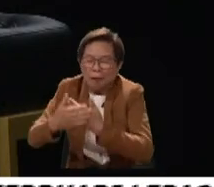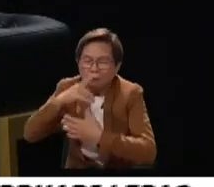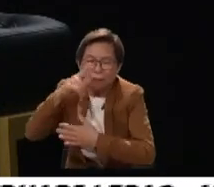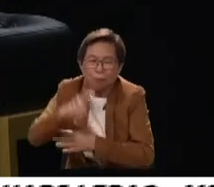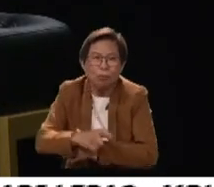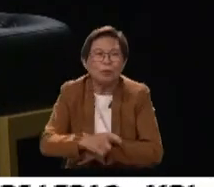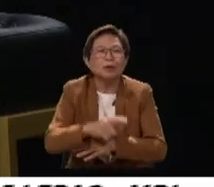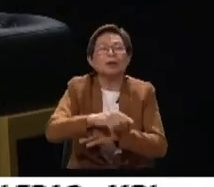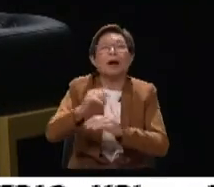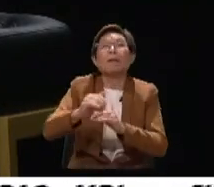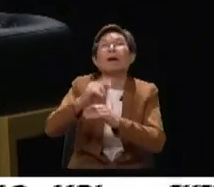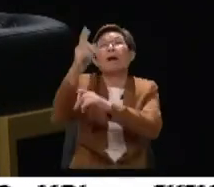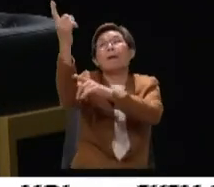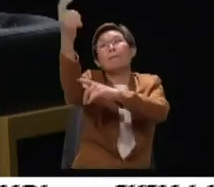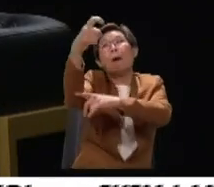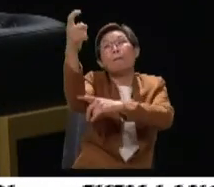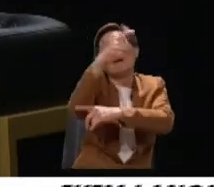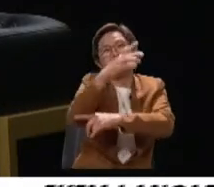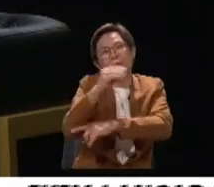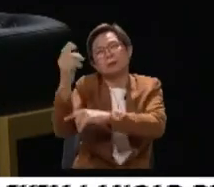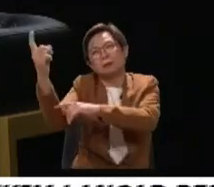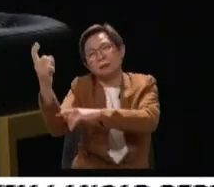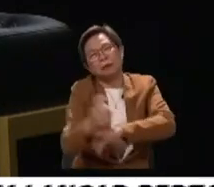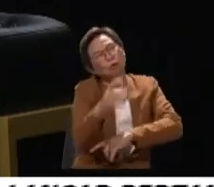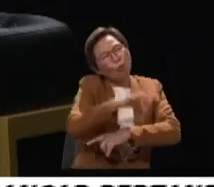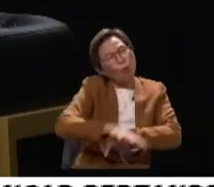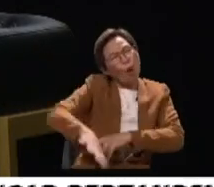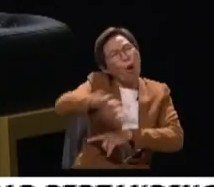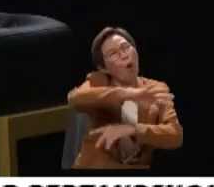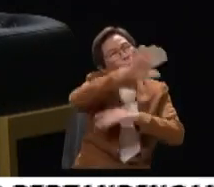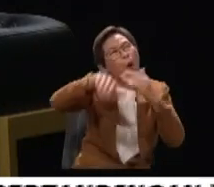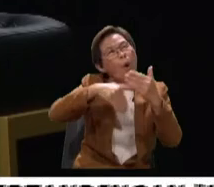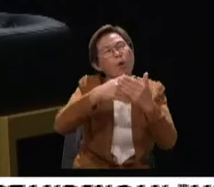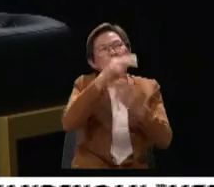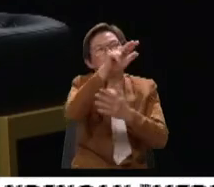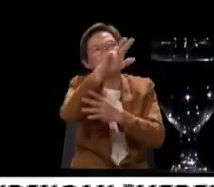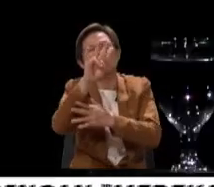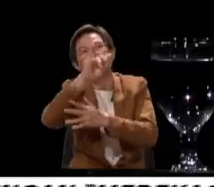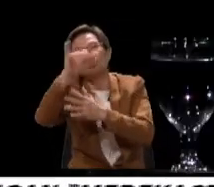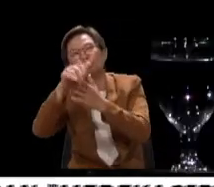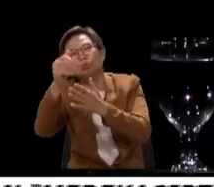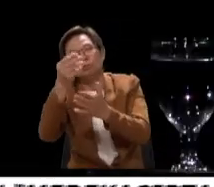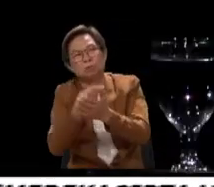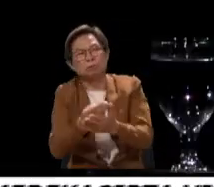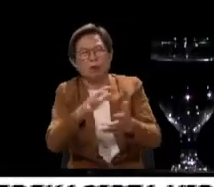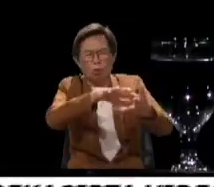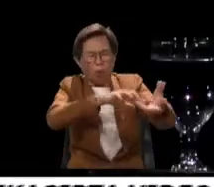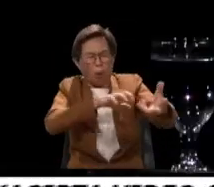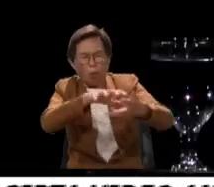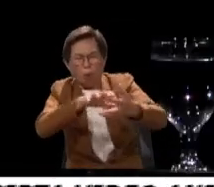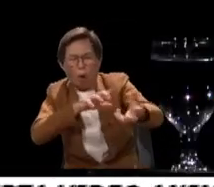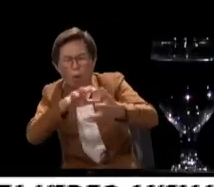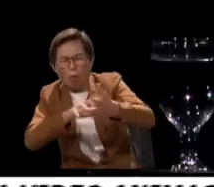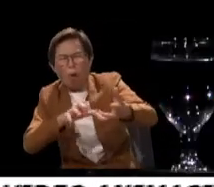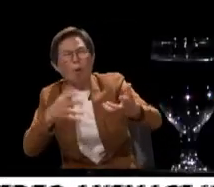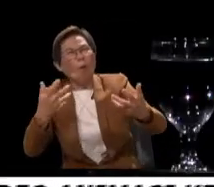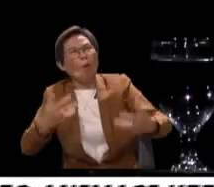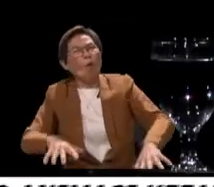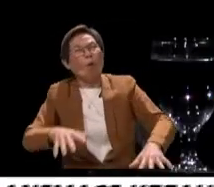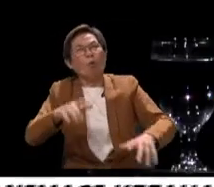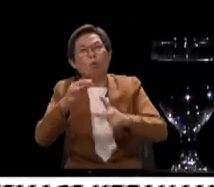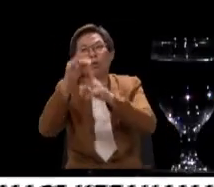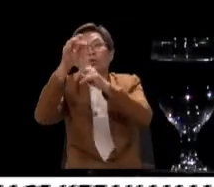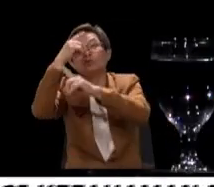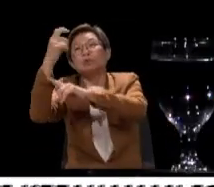juga getah khususnyalah dalam 37 juta M bentuk kerosakan yang diterima khusus untuk